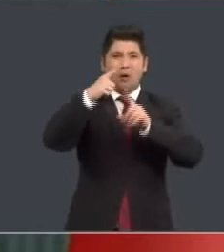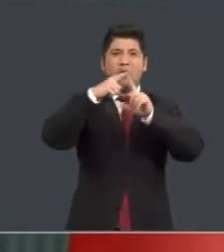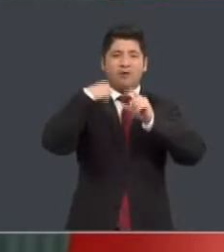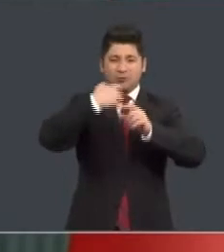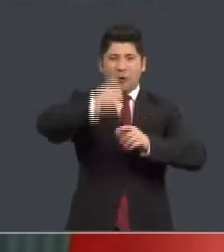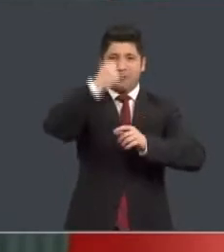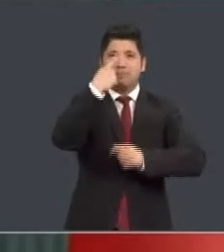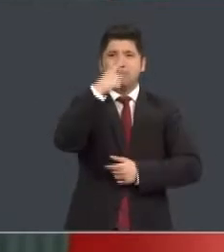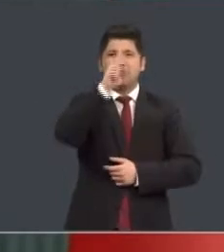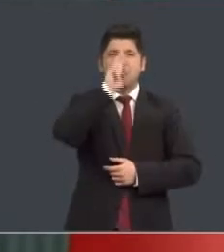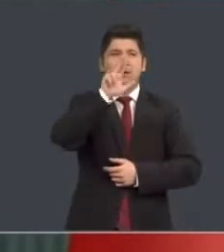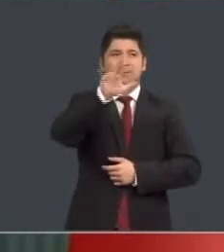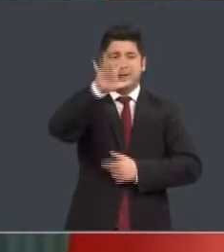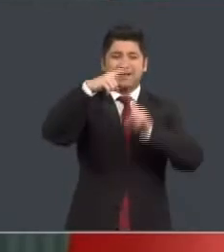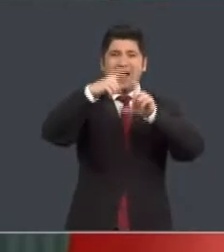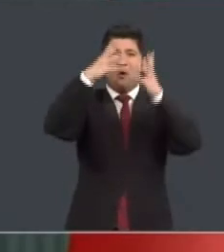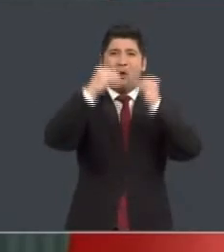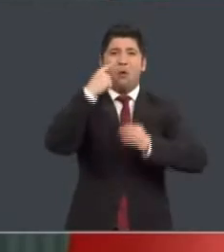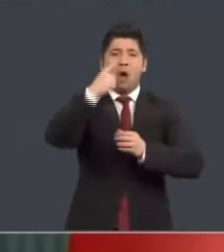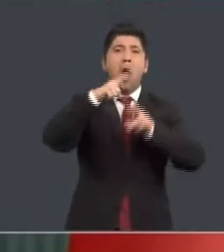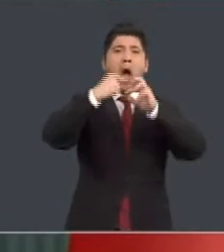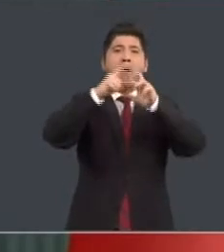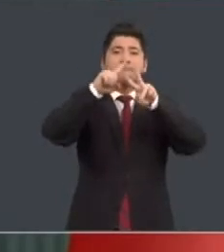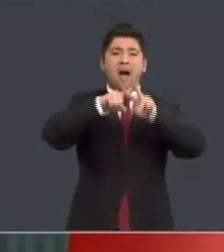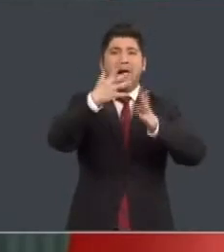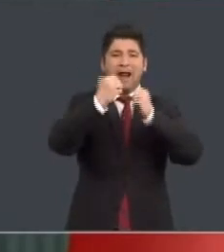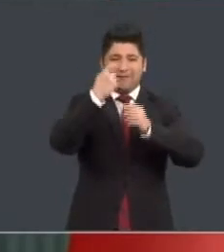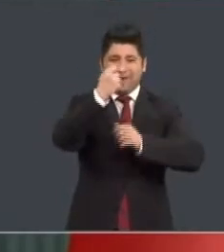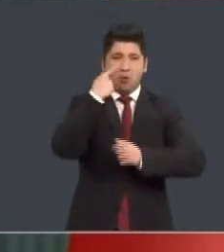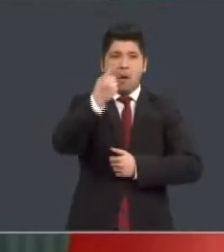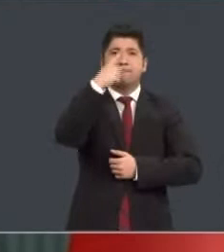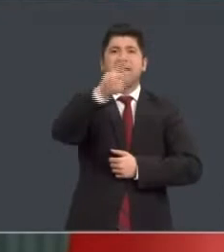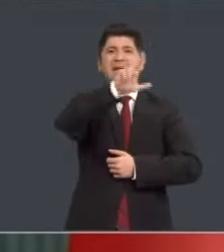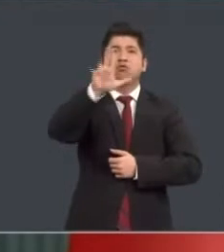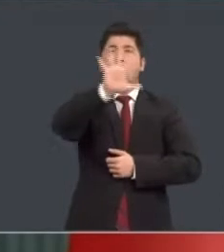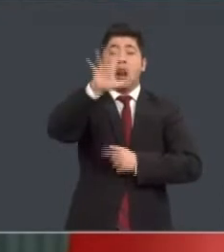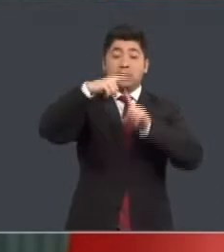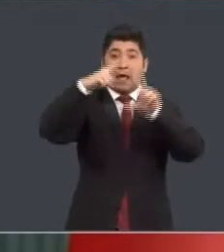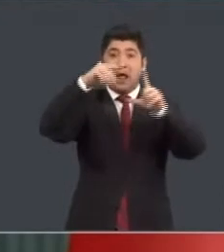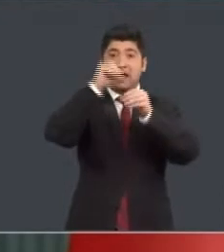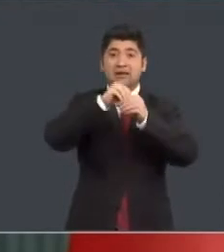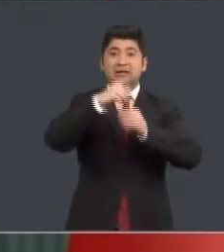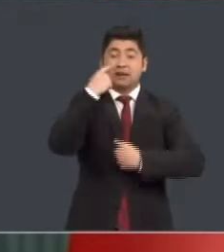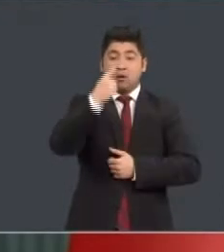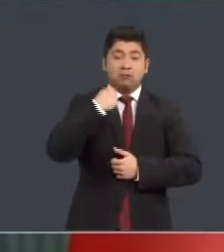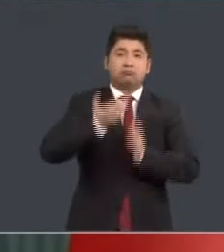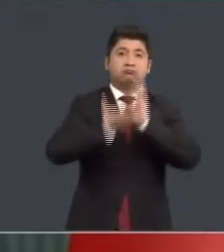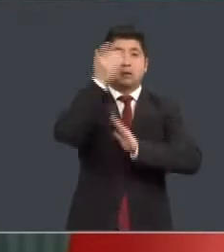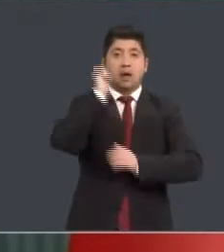bin 275 lira olan arpa alım Fiyatını da 1750 liraya yükseltiyoruz